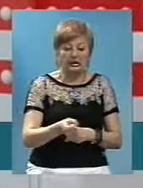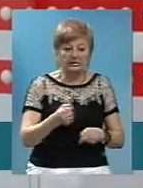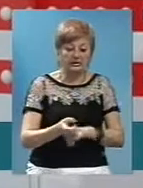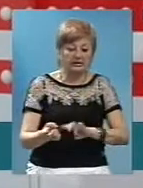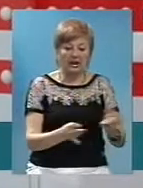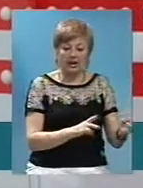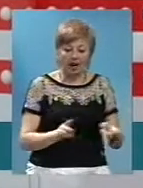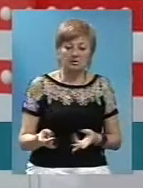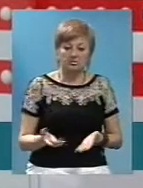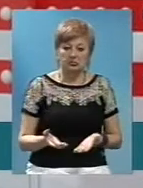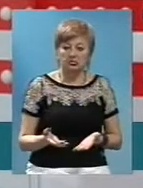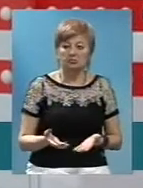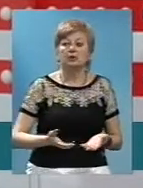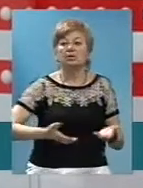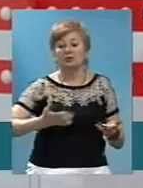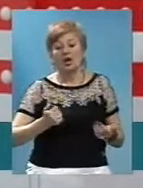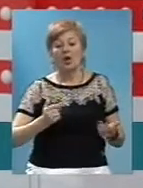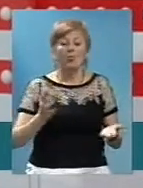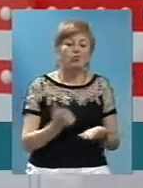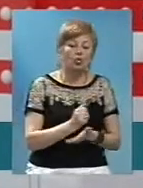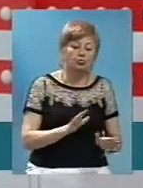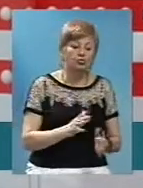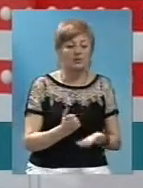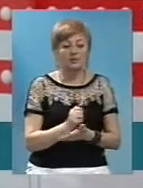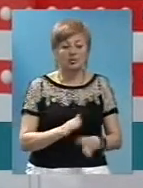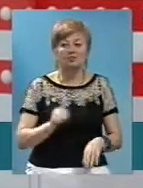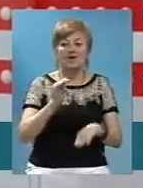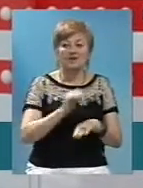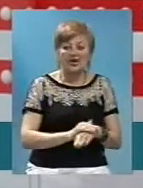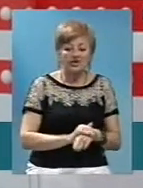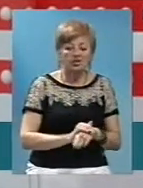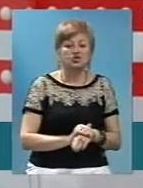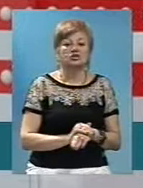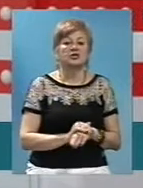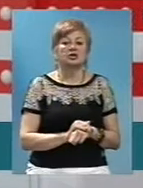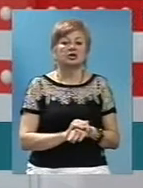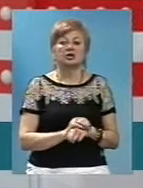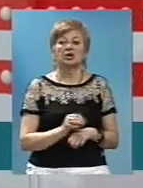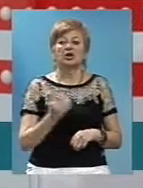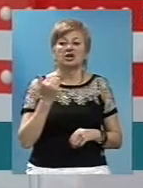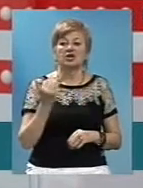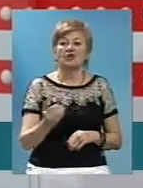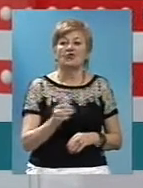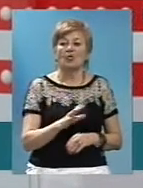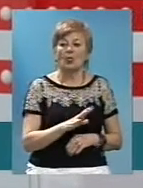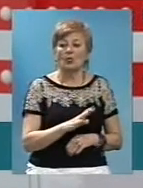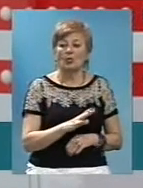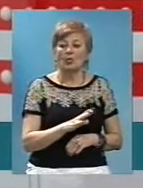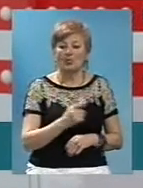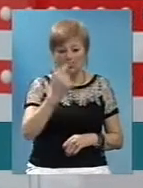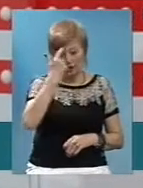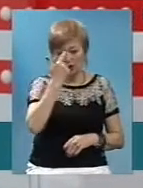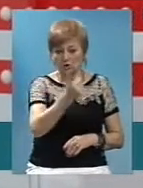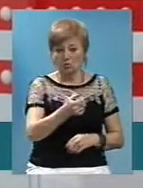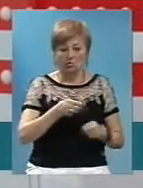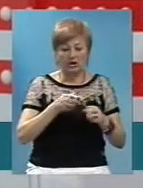вигляді. Неважливо, вдався він чи не вдався. Важливо те, що його було попереджено,